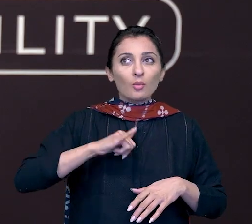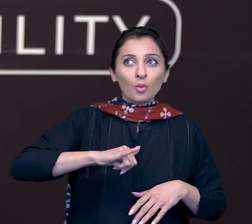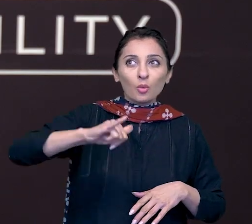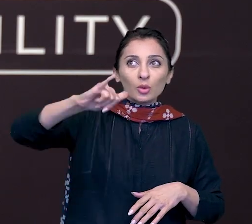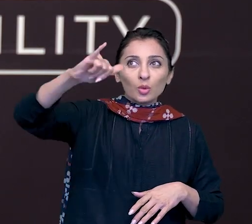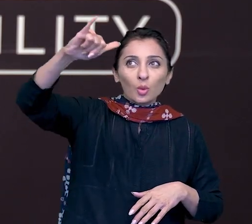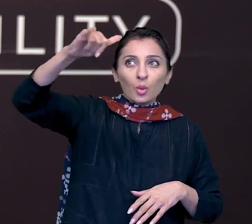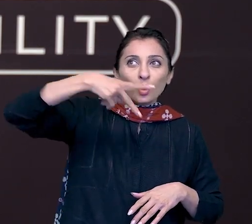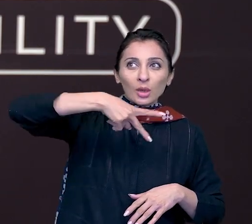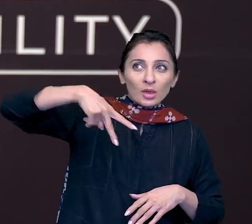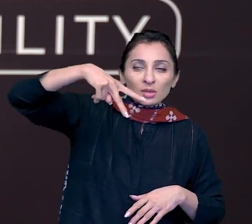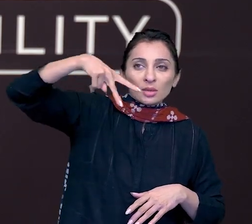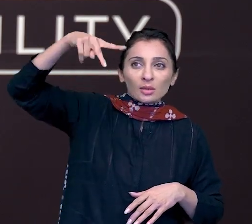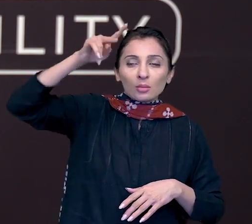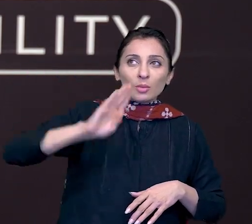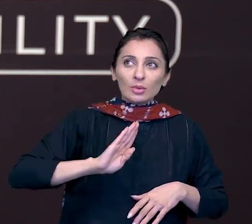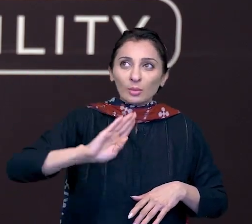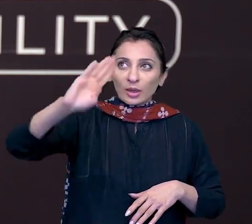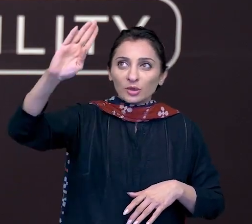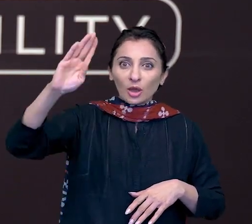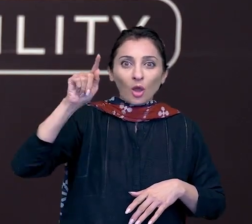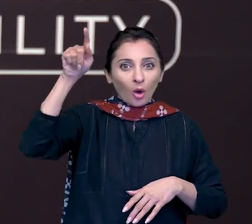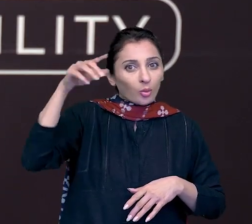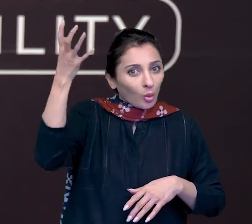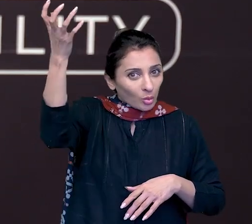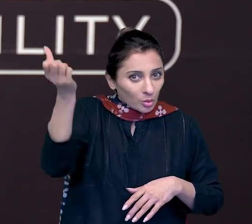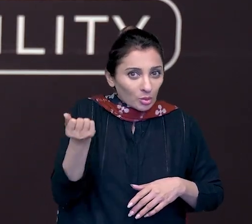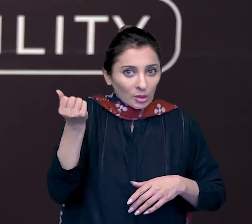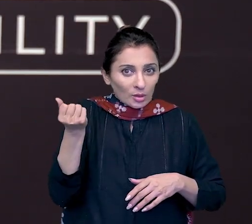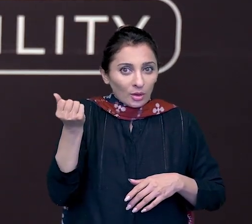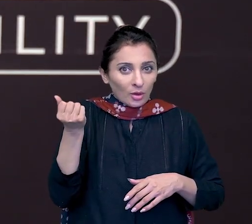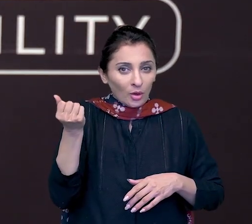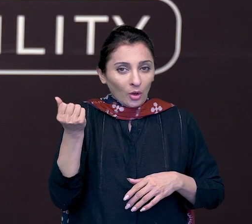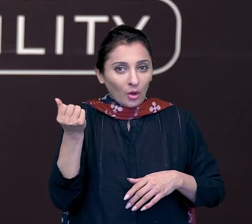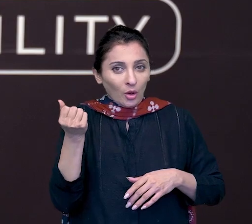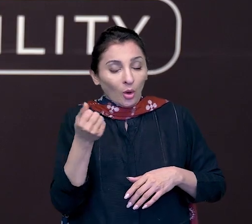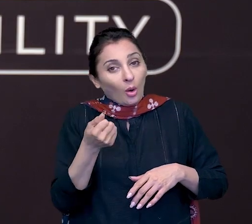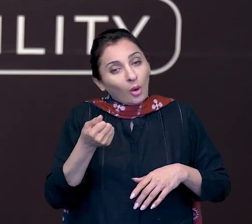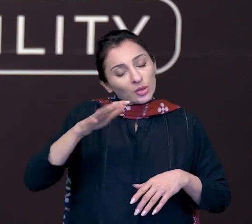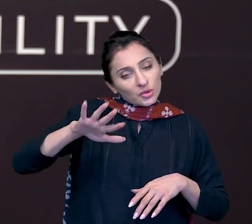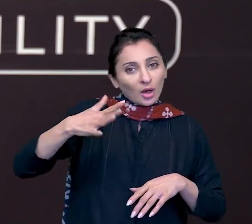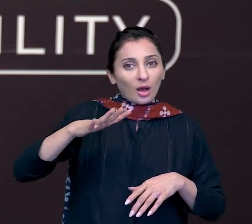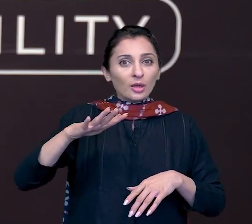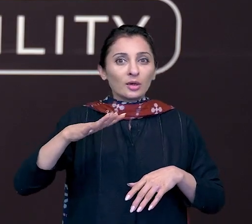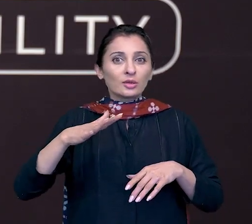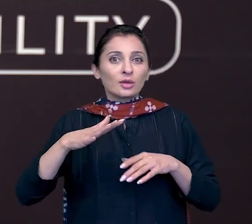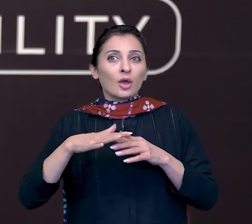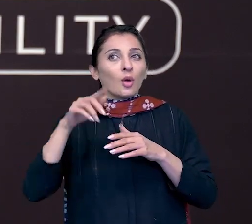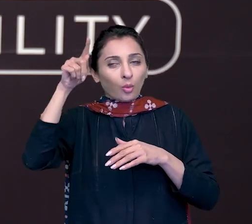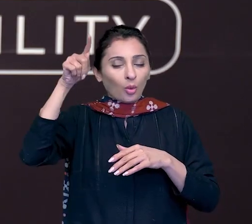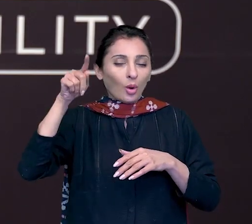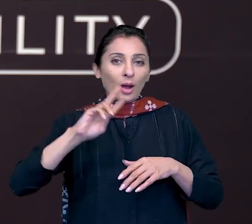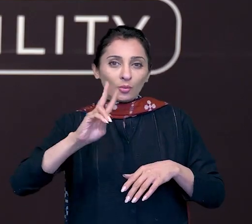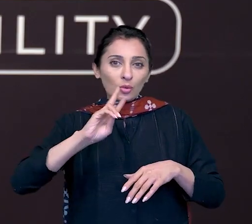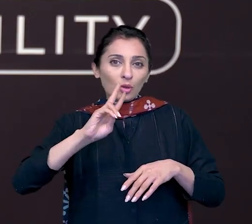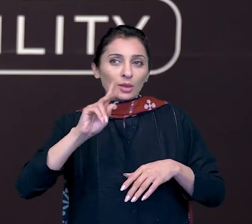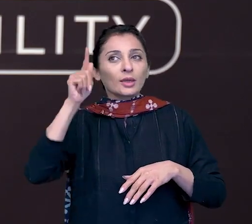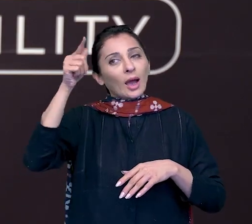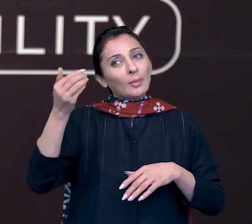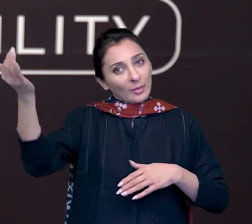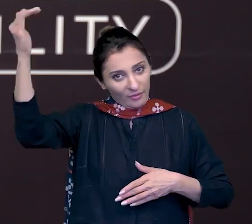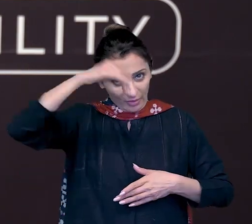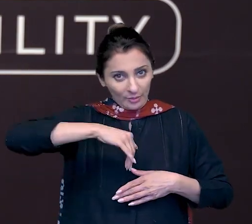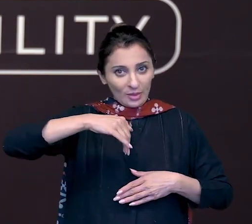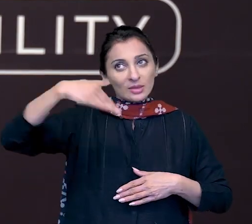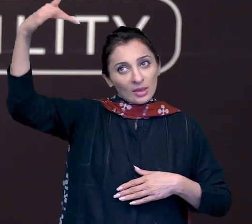ہے کہ ہم انہیں ایک طرح سے پیغام دے رہے ہیں کہ ہم بھی یہاں پہ ایگزسٹ کرتے ہیں اور یہ سگنل ہم آپ کو بھیج رہے ہیں. اگر آپ